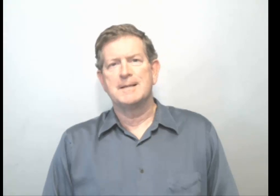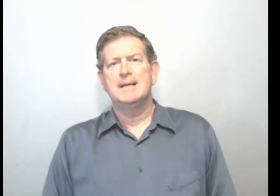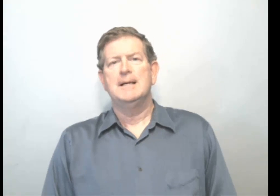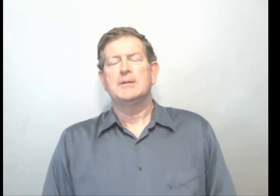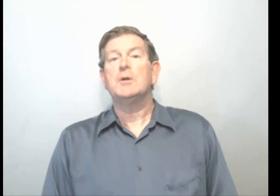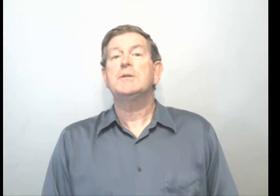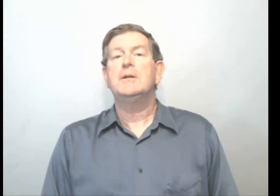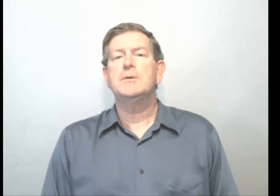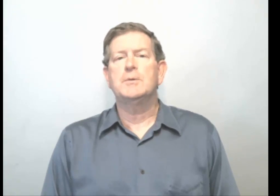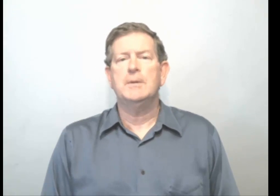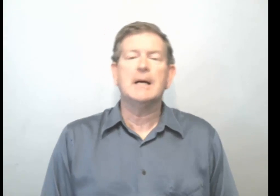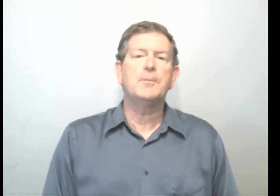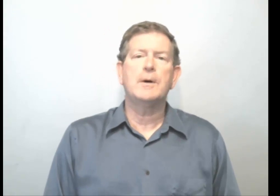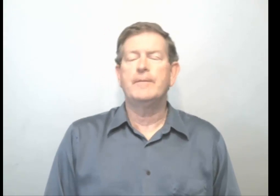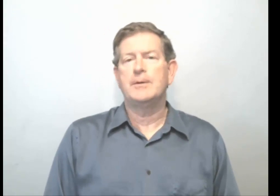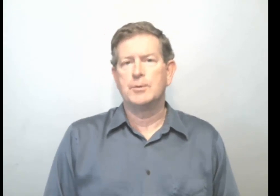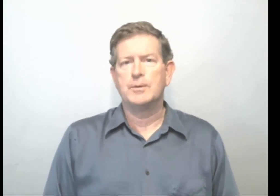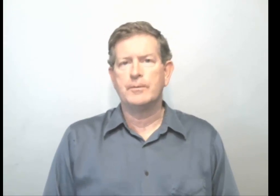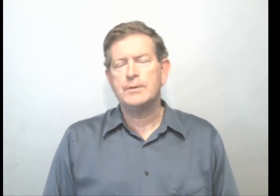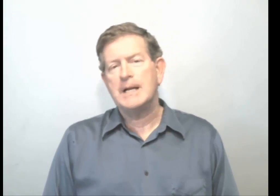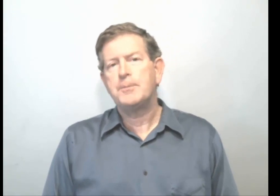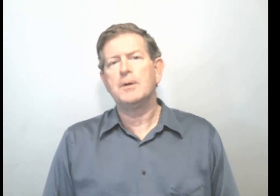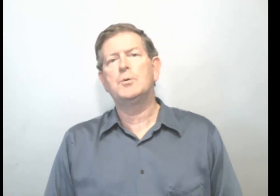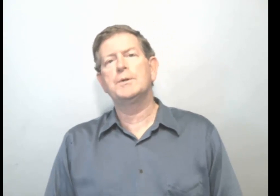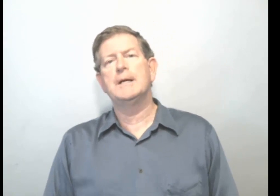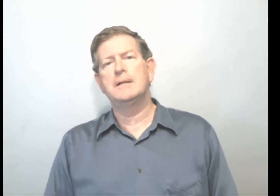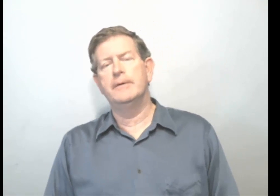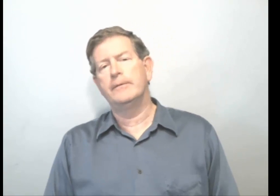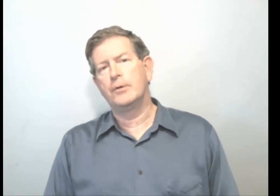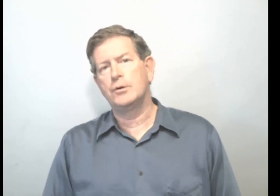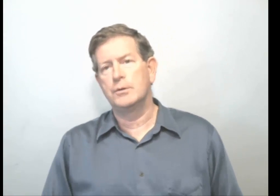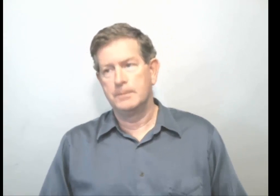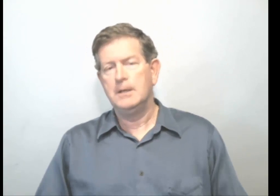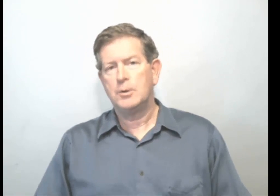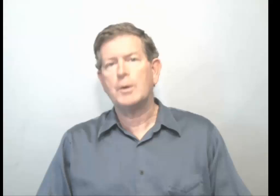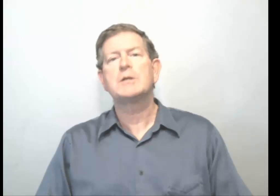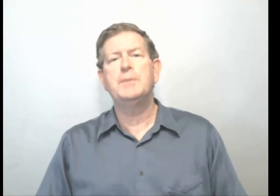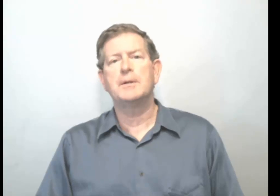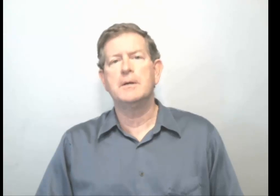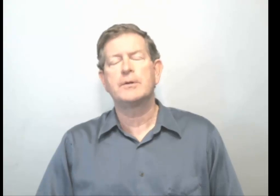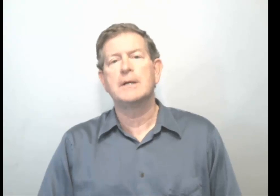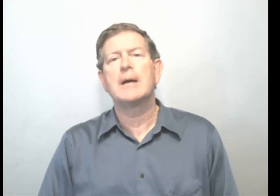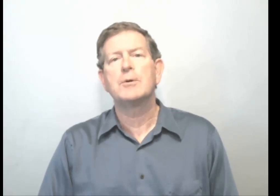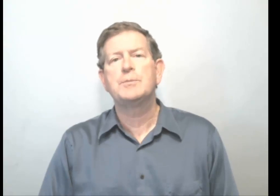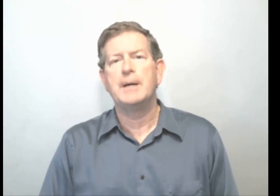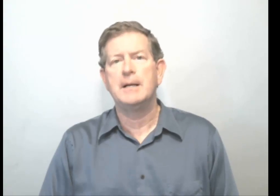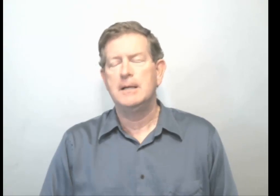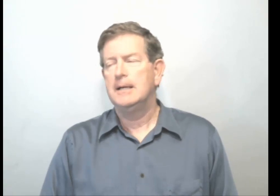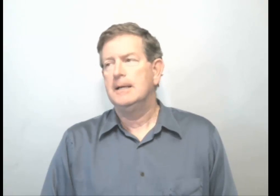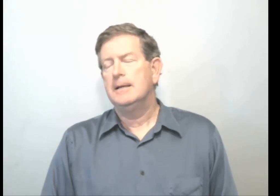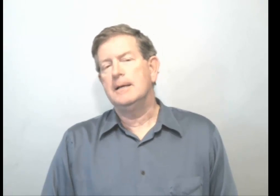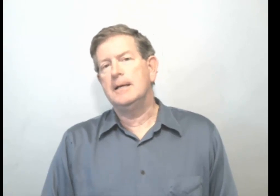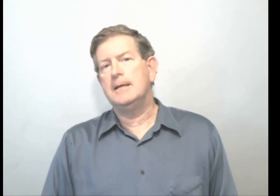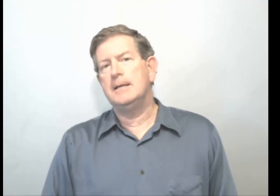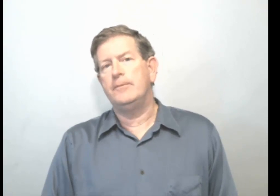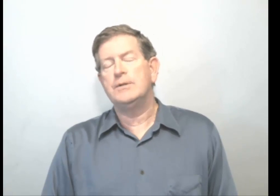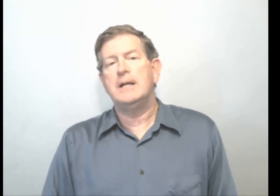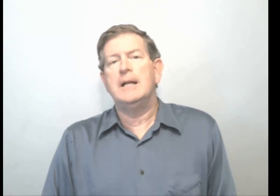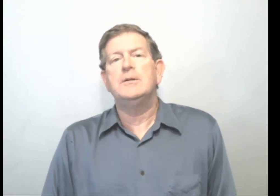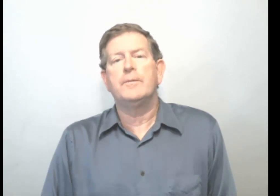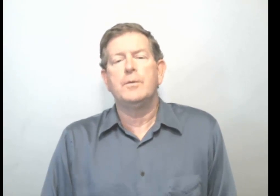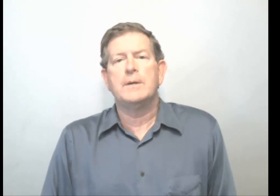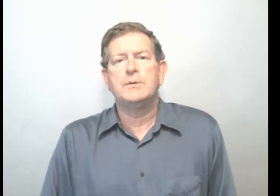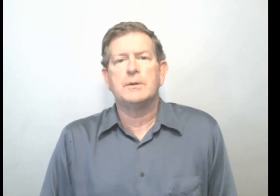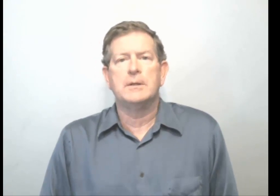Bonjour, dans cette leçon 1.22, vous allez prendre contact avec votre correspondant, votre language pal, et vous